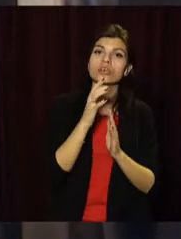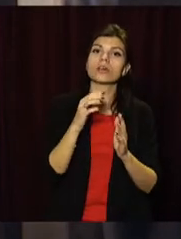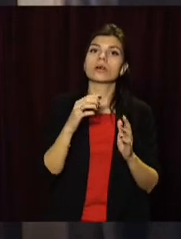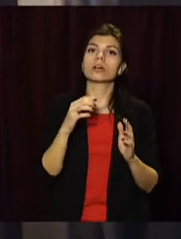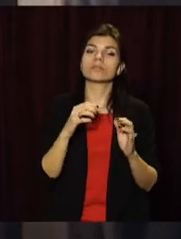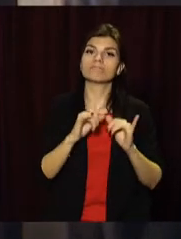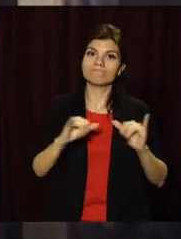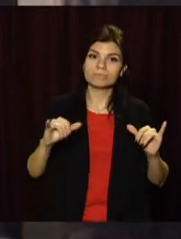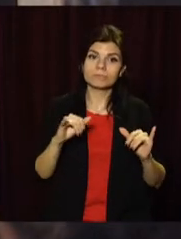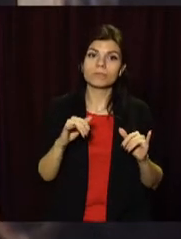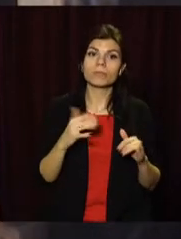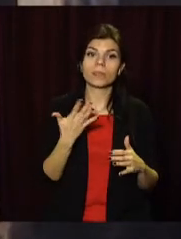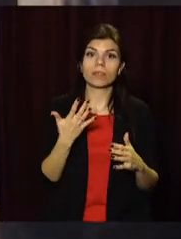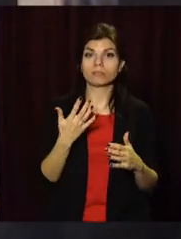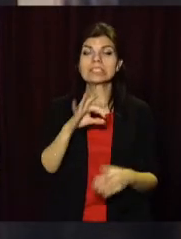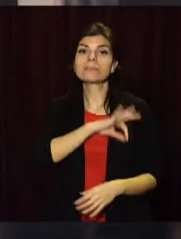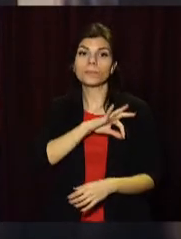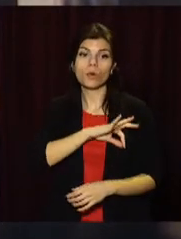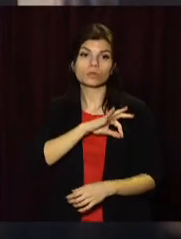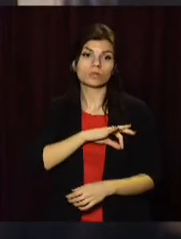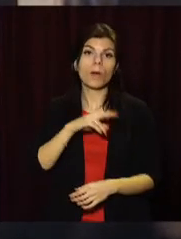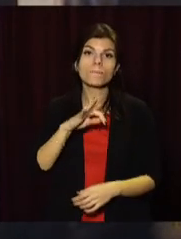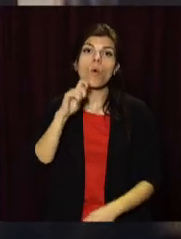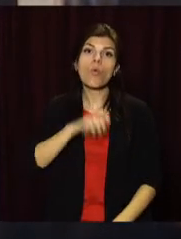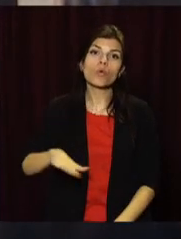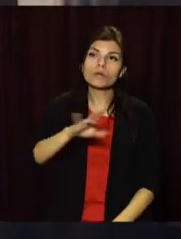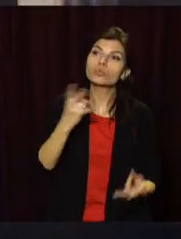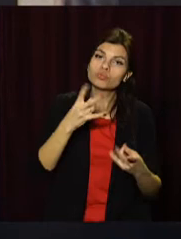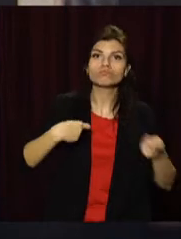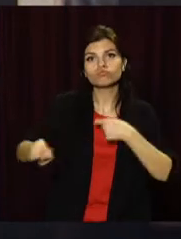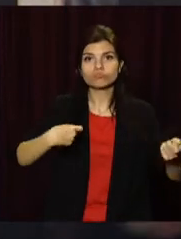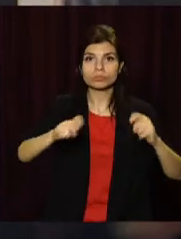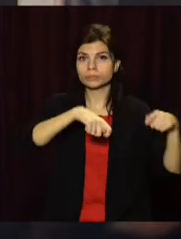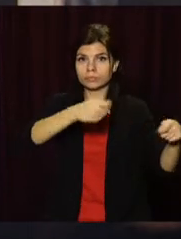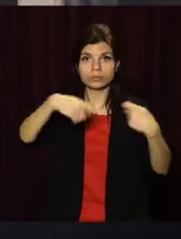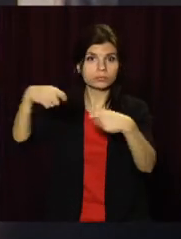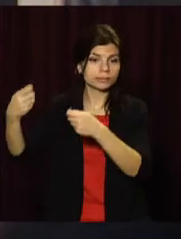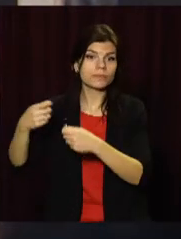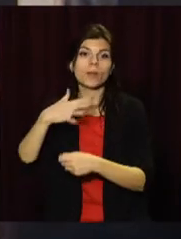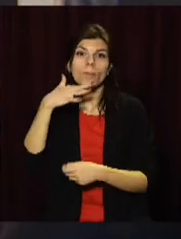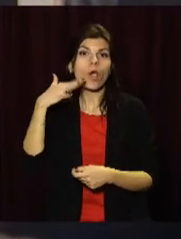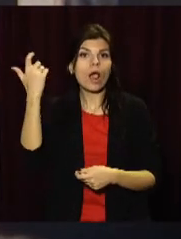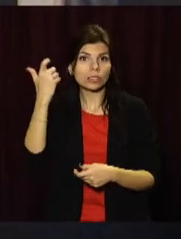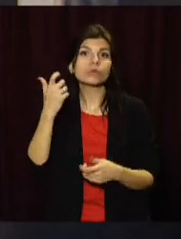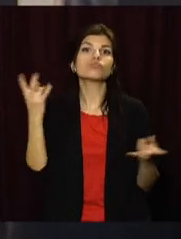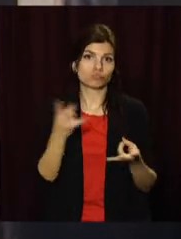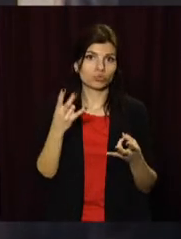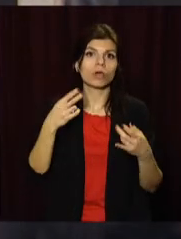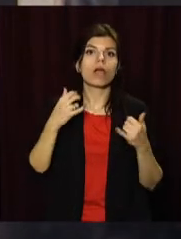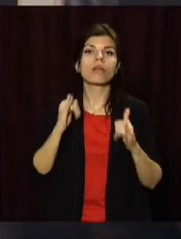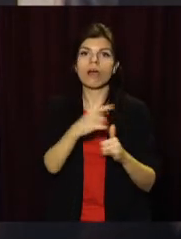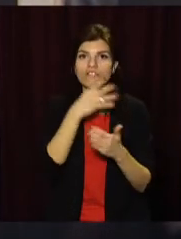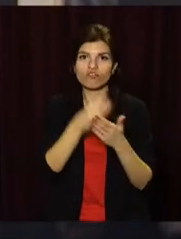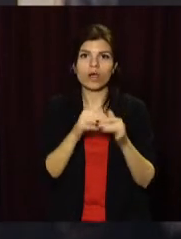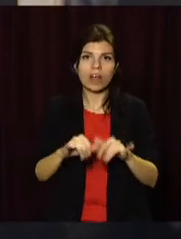бички, яких реалізують по Україні, не тільки по Україні. Багато господарства їх покупають для